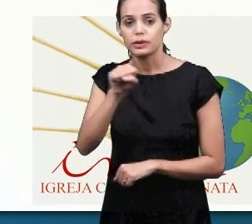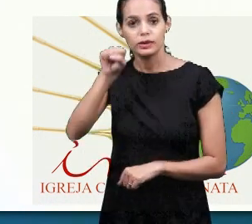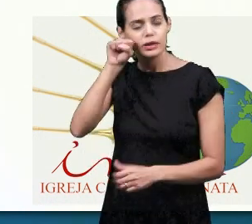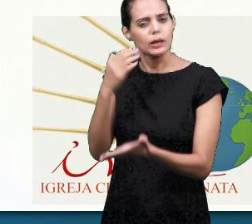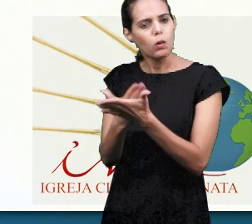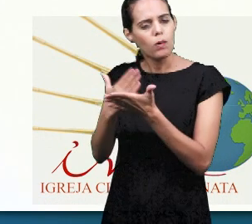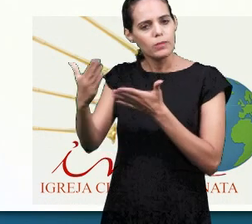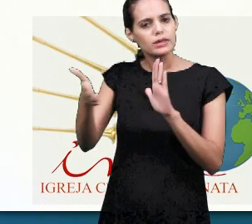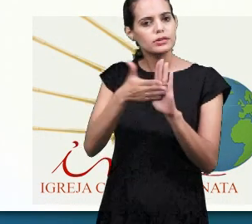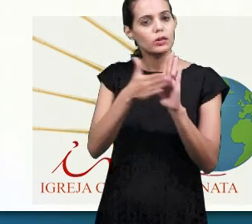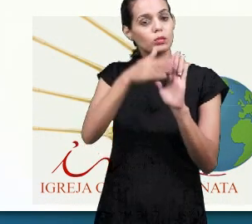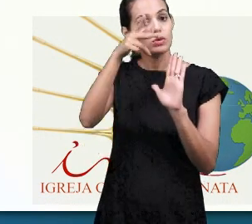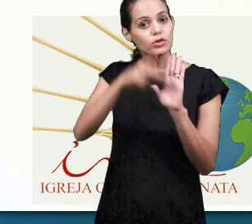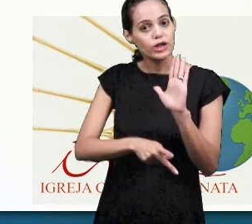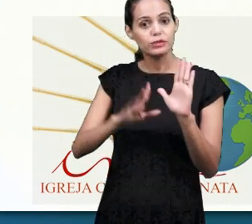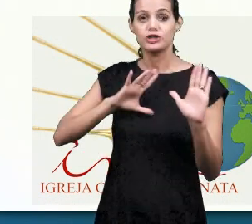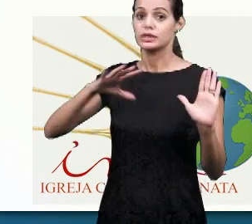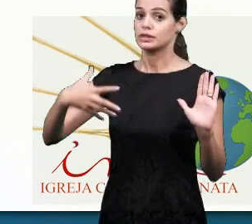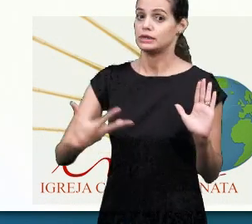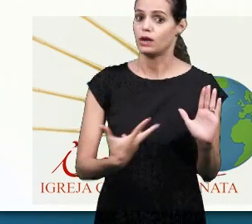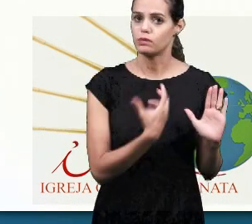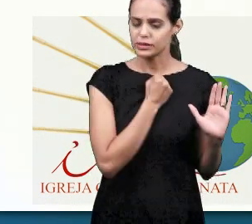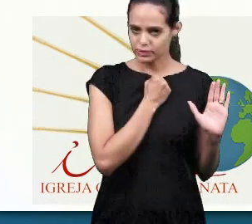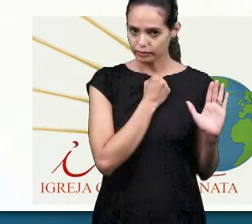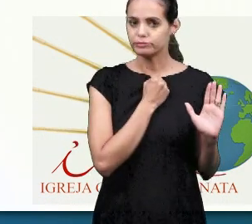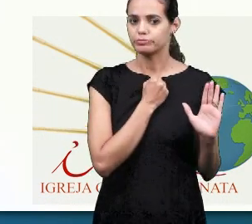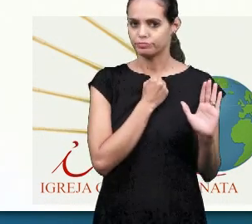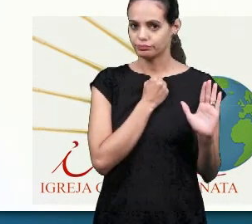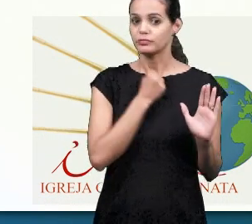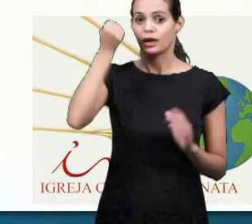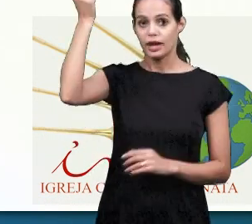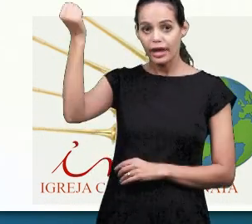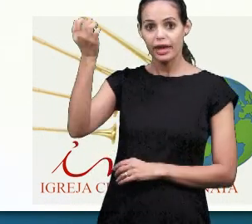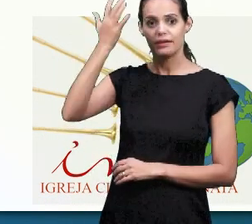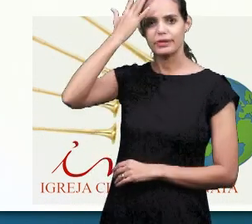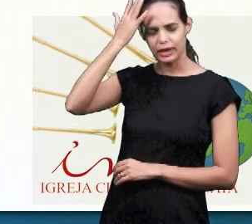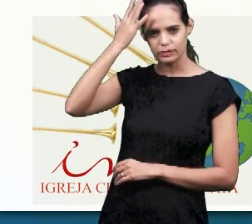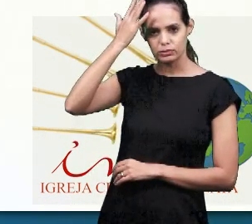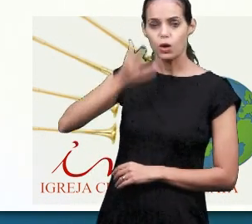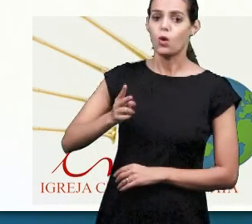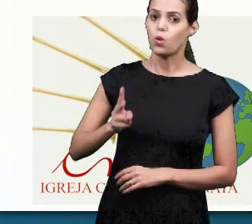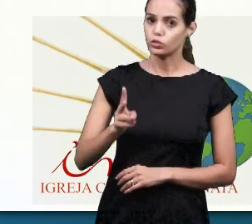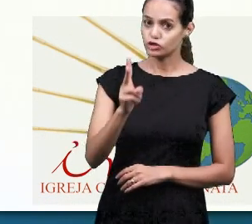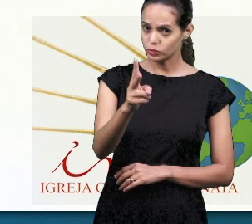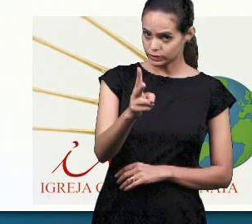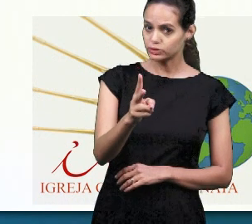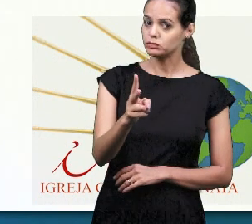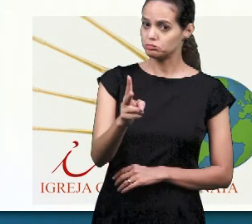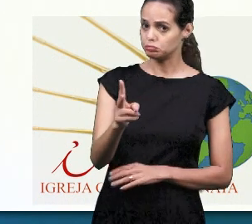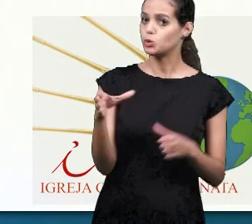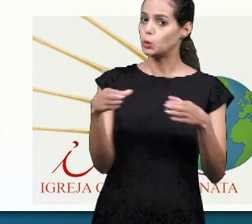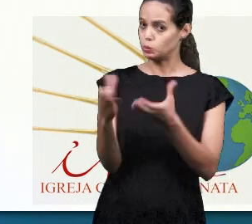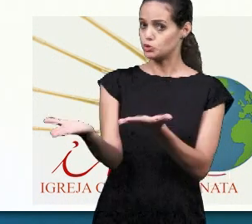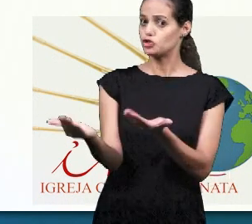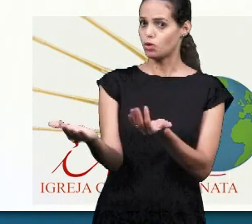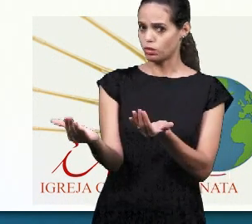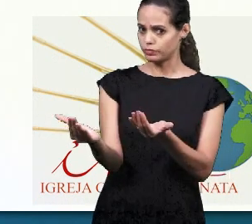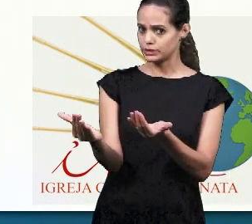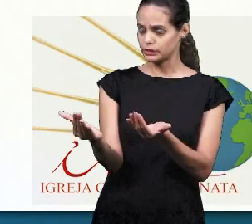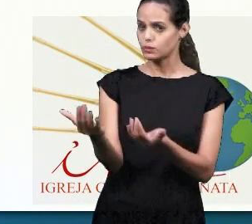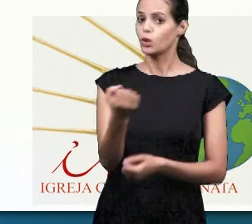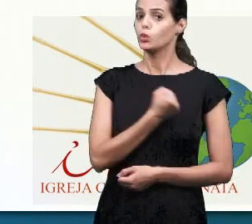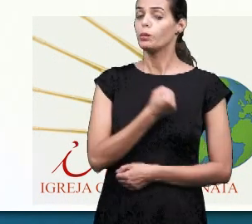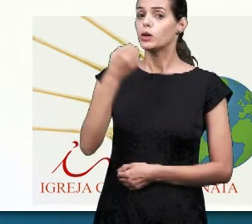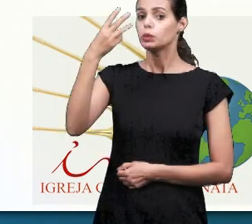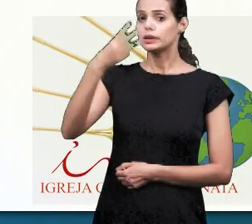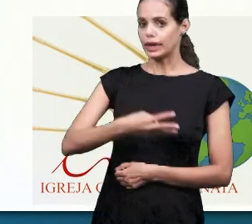commencé la conversation? Et quels sont les éléments que nous pouvons souligner dans cette